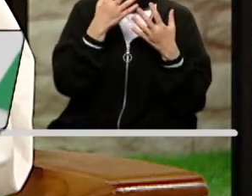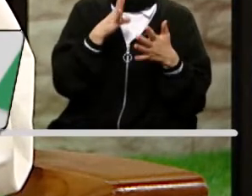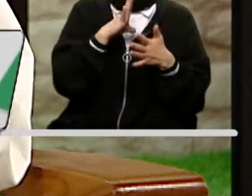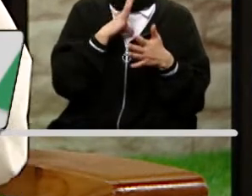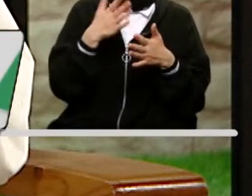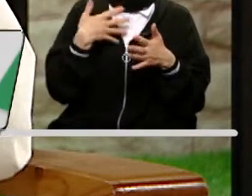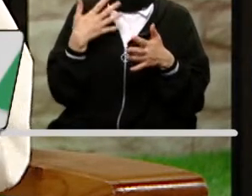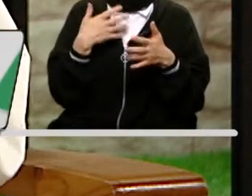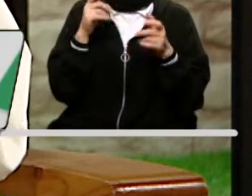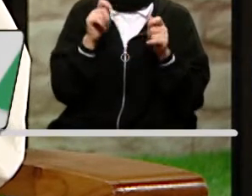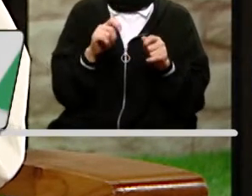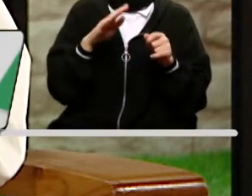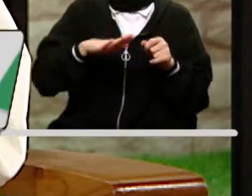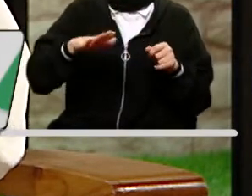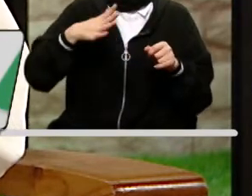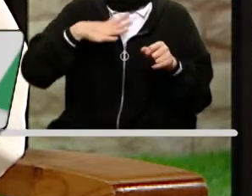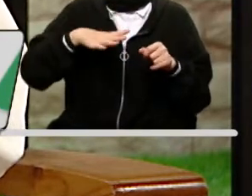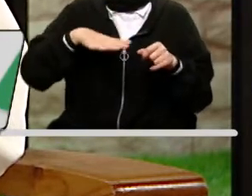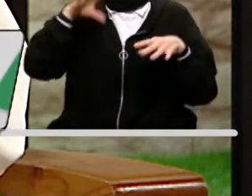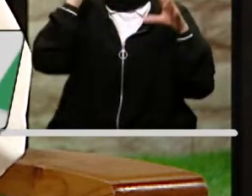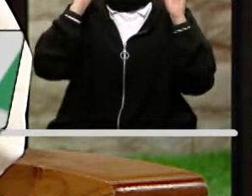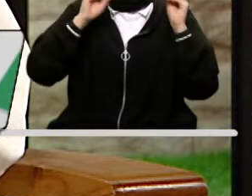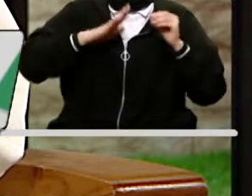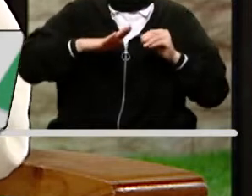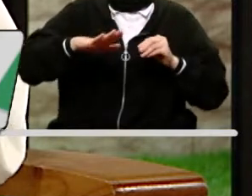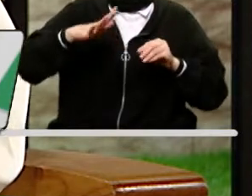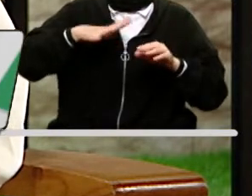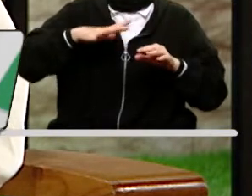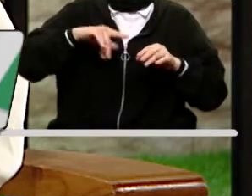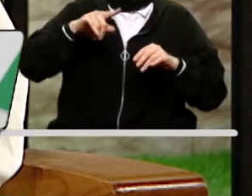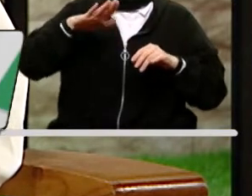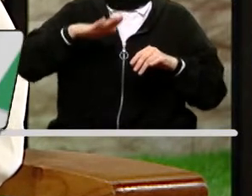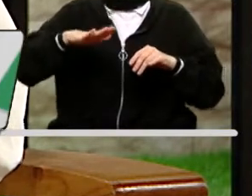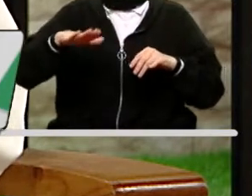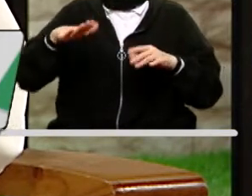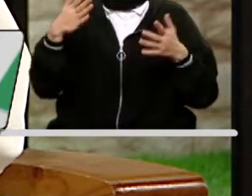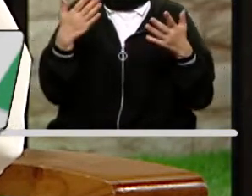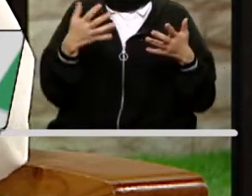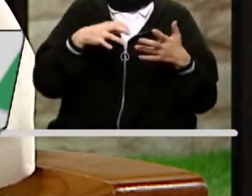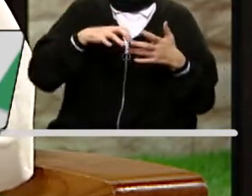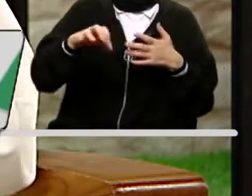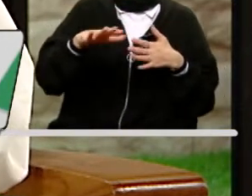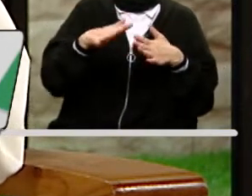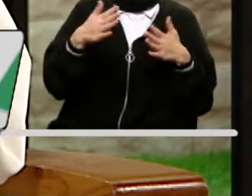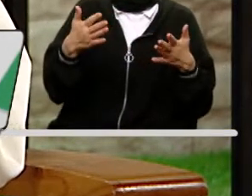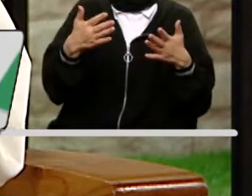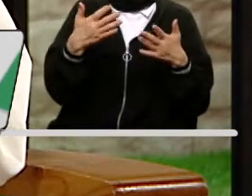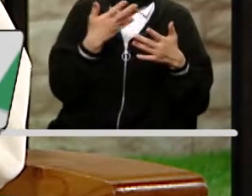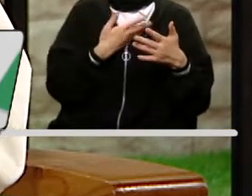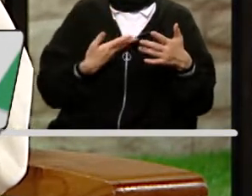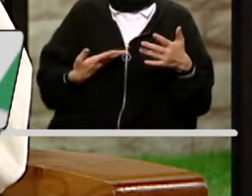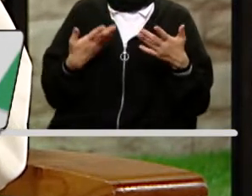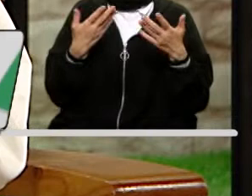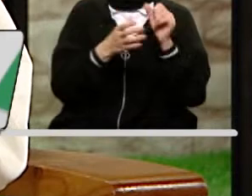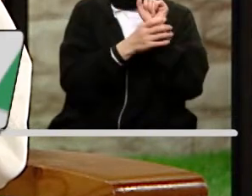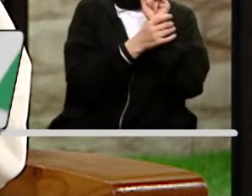istiyoruz. Öğrenen çocuklar istiyoruz. Çocuğun alanı neye yatkın? Çocuğun sanata mı yetkinliği var?